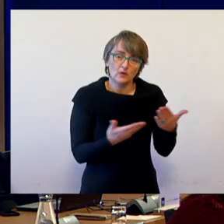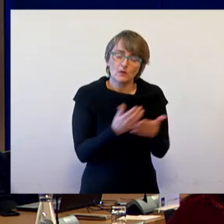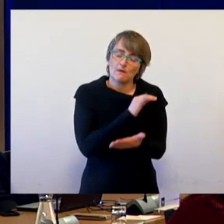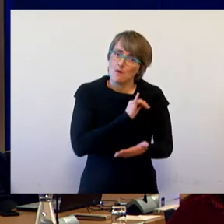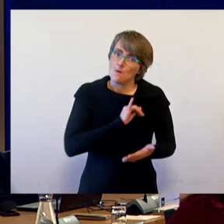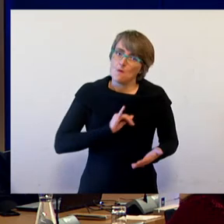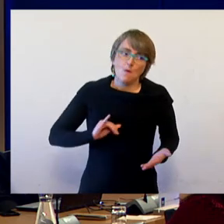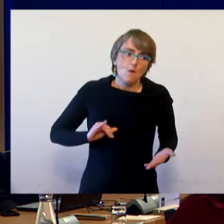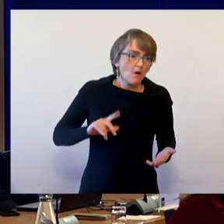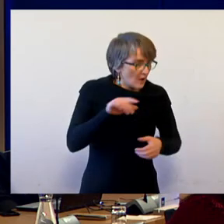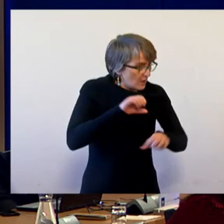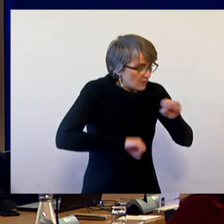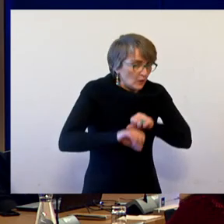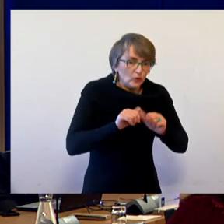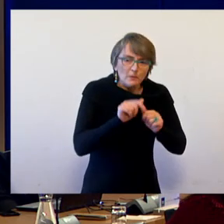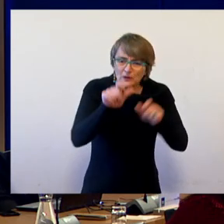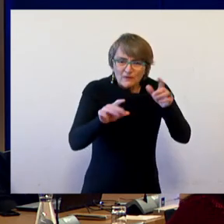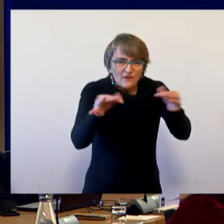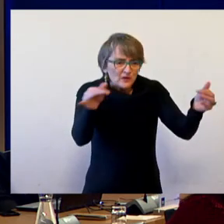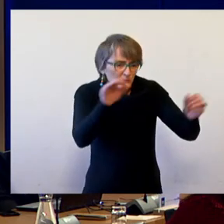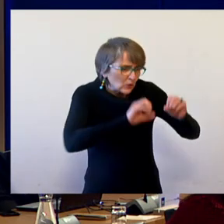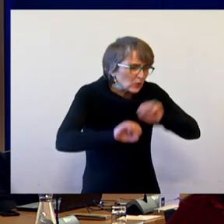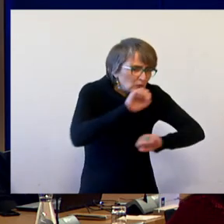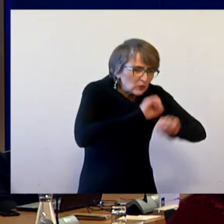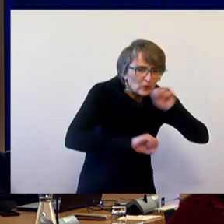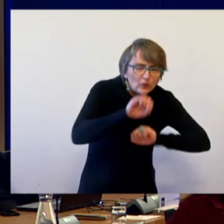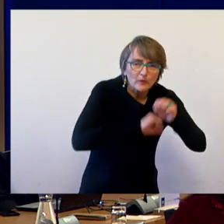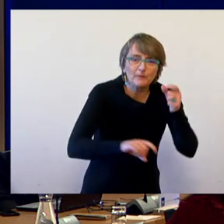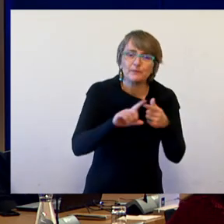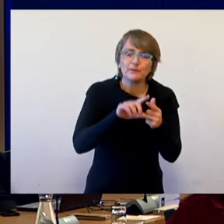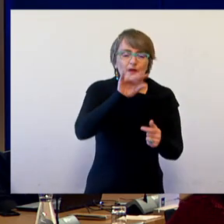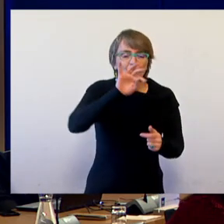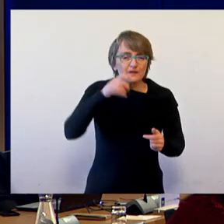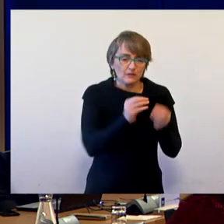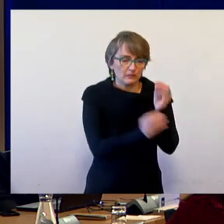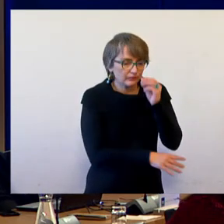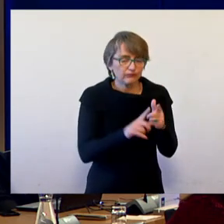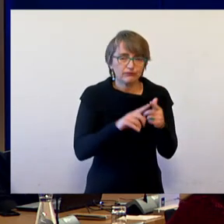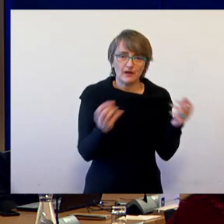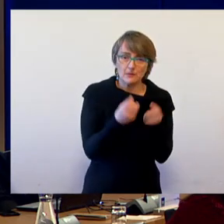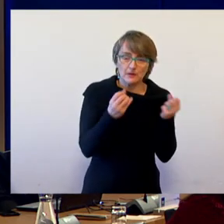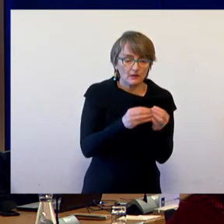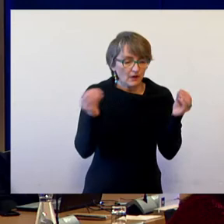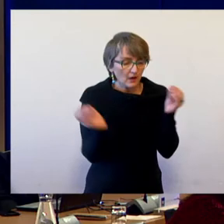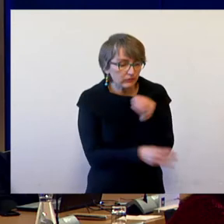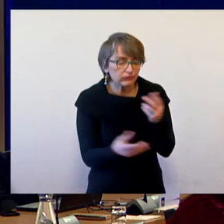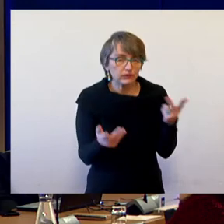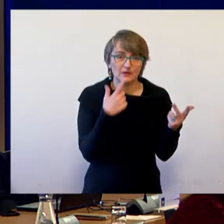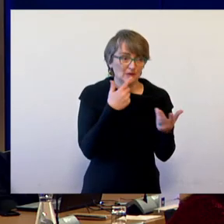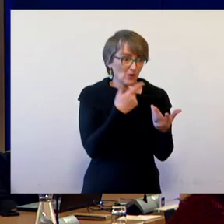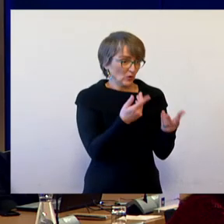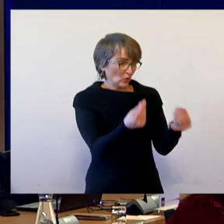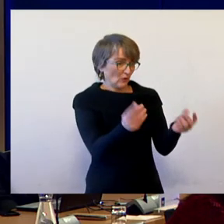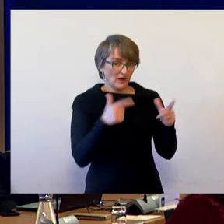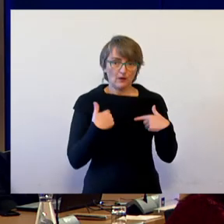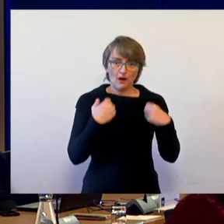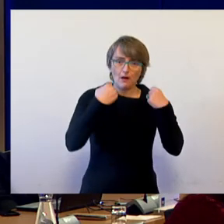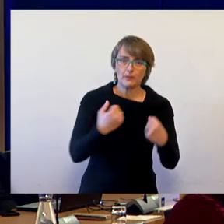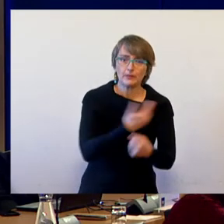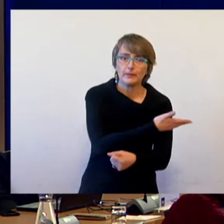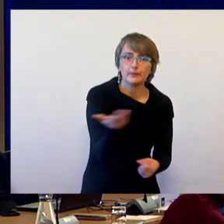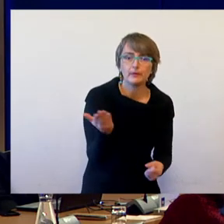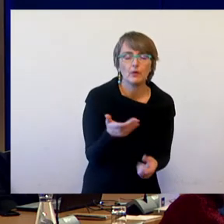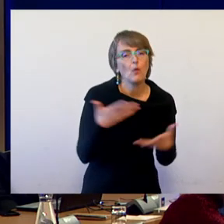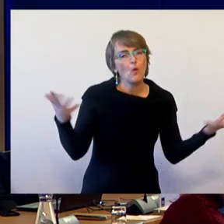ceux qui sont les plus fragiles de notre société. Pas un mot sur les ATSEM, pas un mot sur les animateurs, pas un mot sur cette question de ceux qui font tenir nos écoles. Moi, je crois qu'il y a un gros